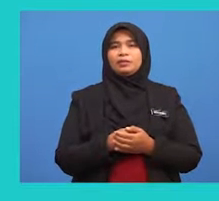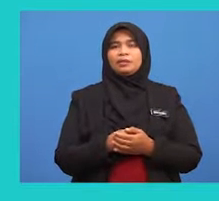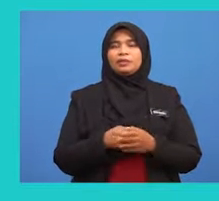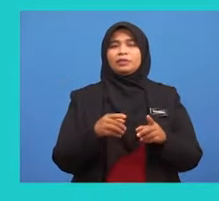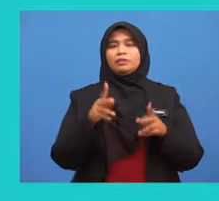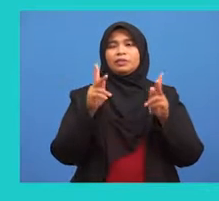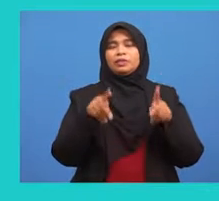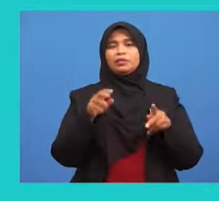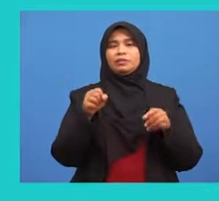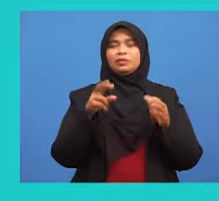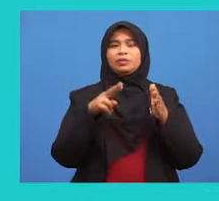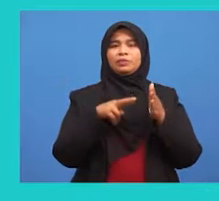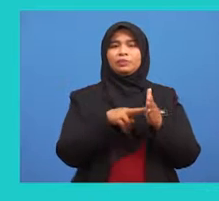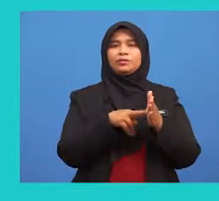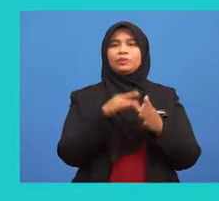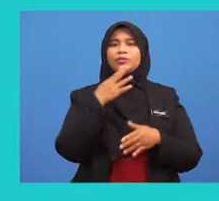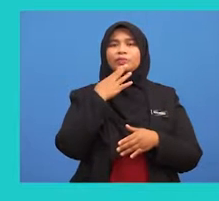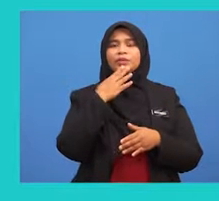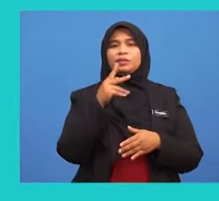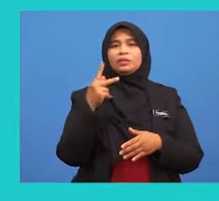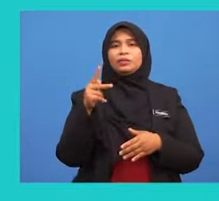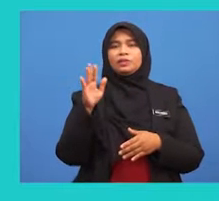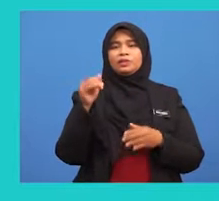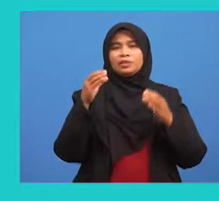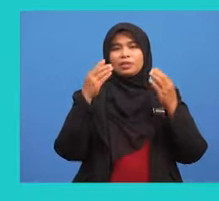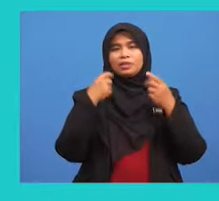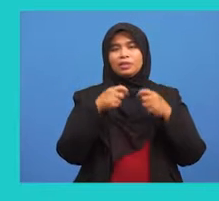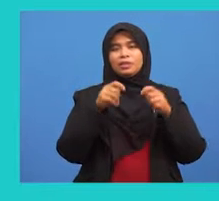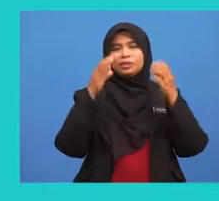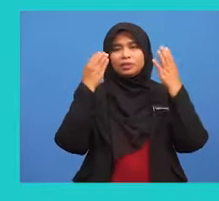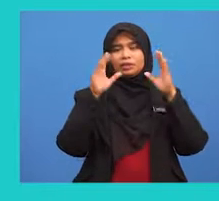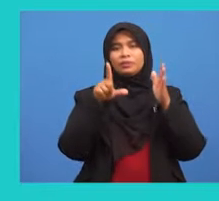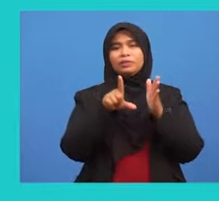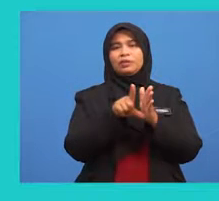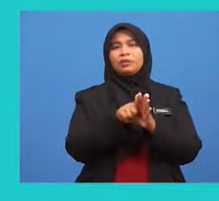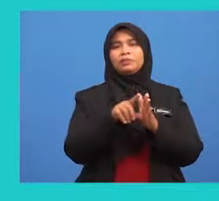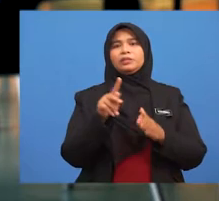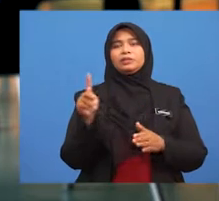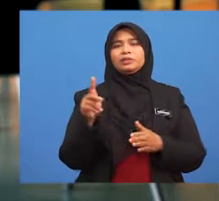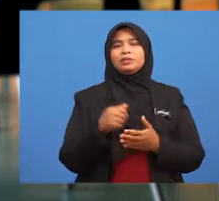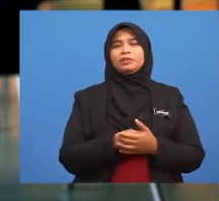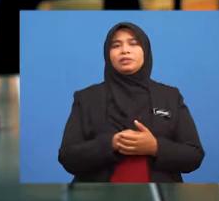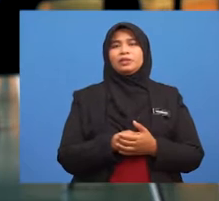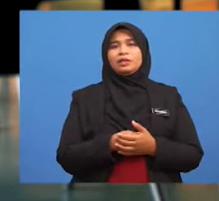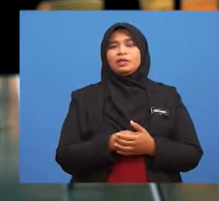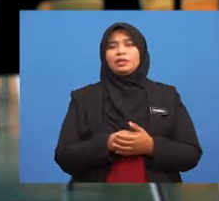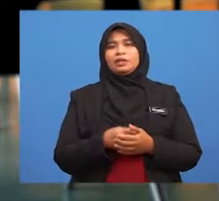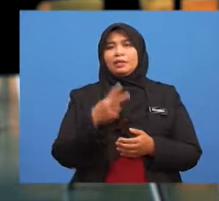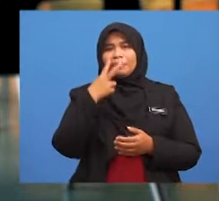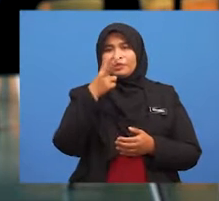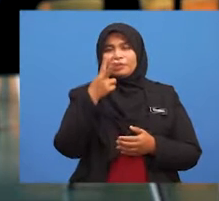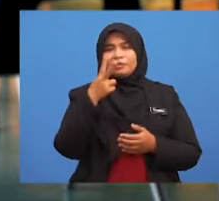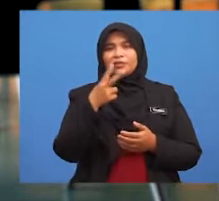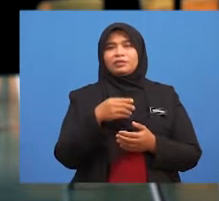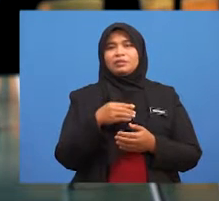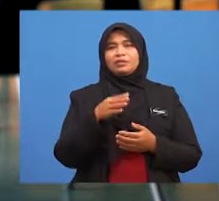langsung, pelajar boleh merujuk warna kuning yang telah cikgu labelkan. Wah,